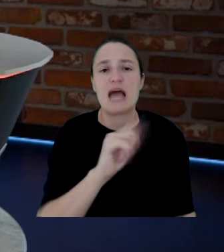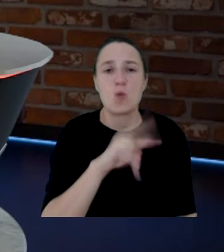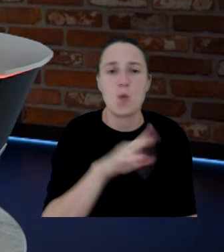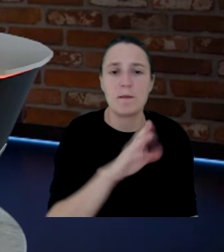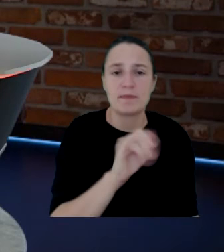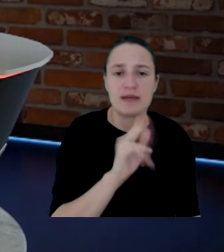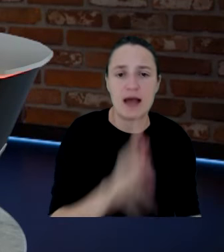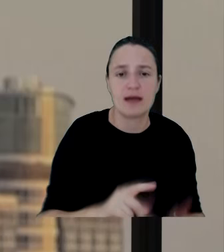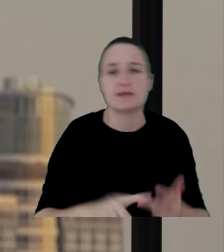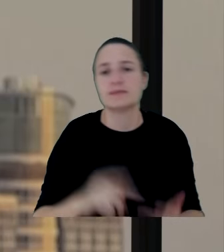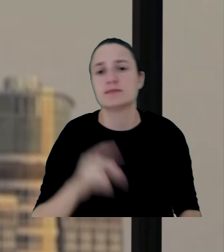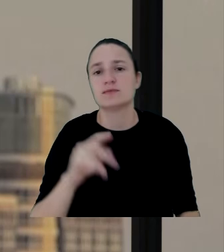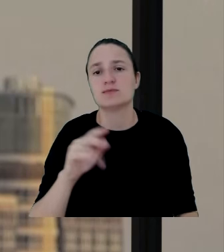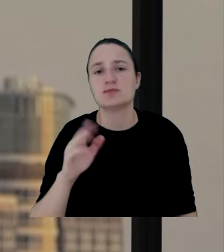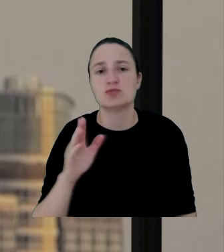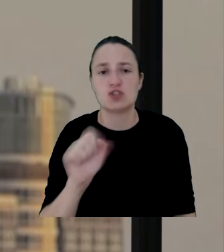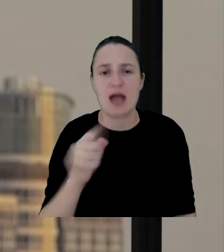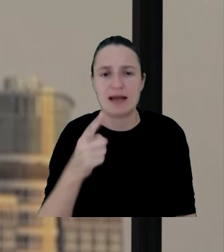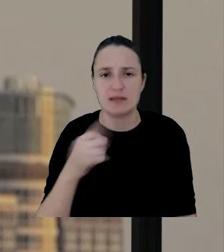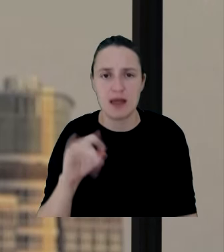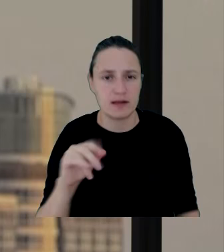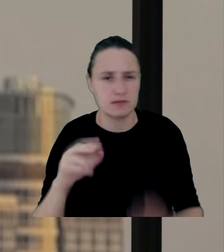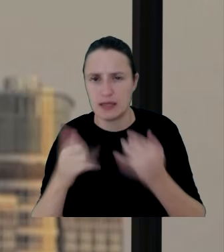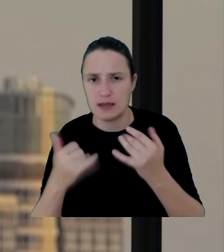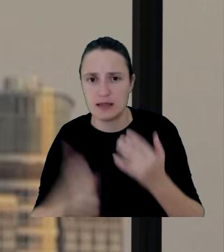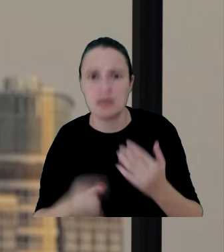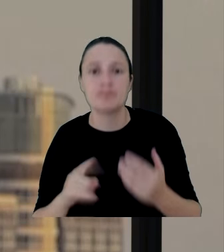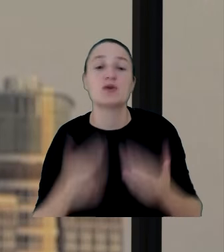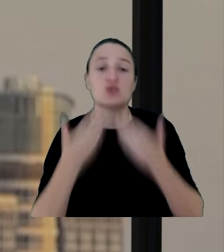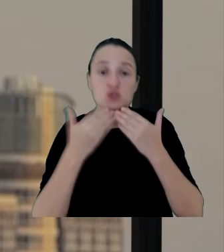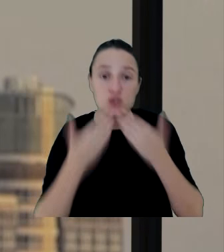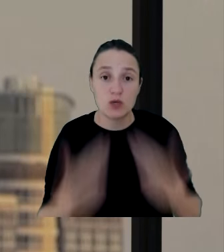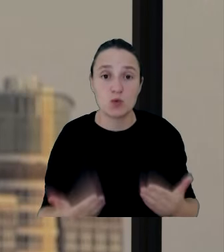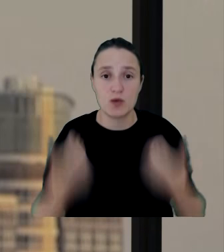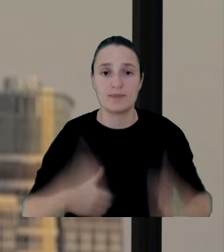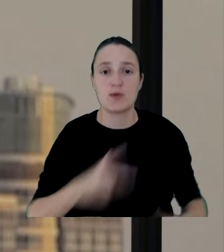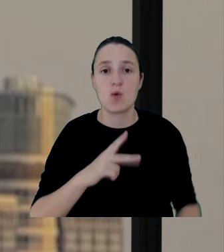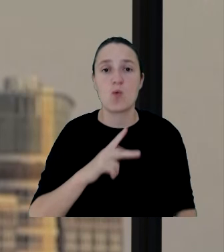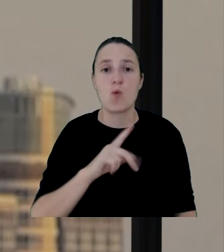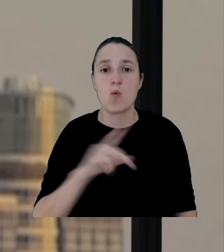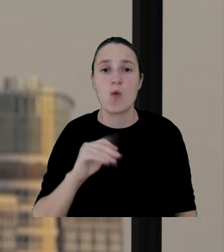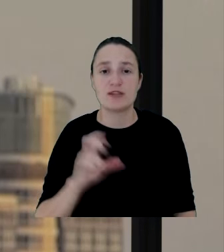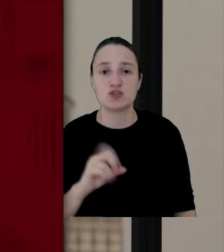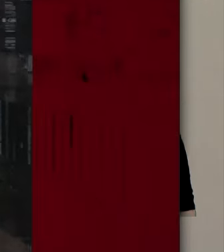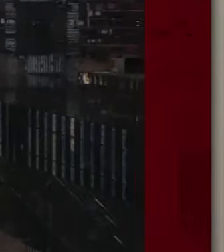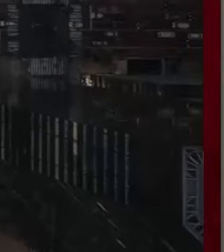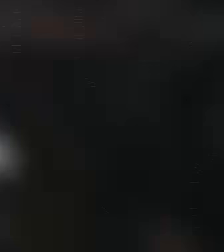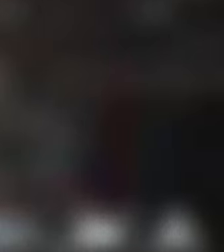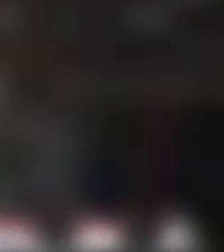Bardzo państwu serdecznie dziękuję za dzisiaj. To był program Miłosz Kłeczek zaprasza. Widzimy się jutro. Do zobaczenia.